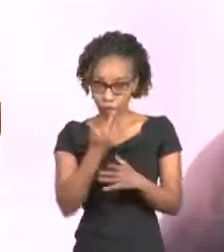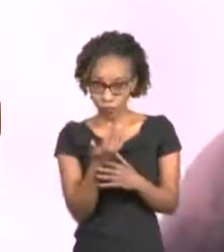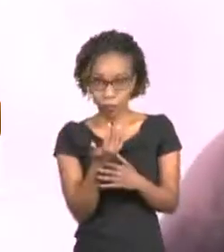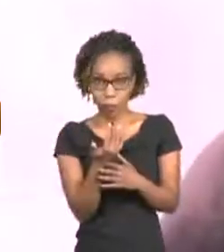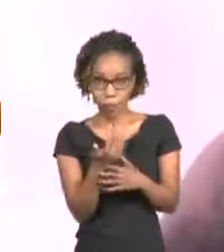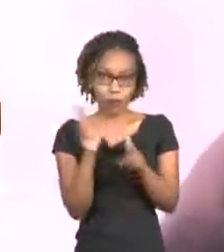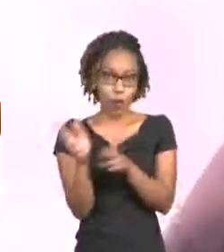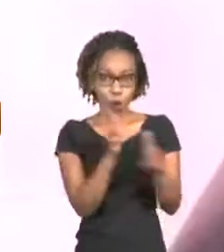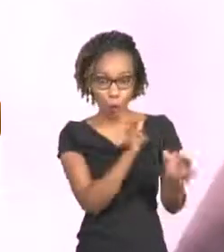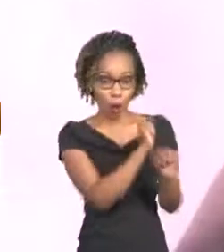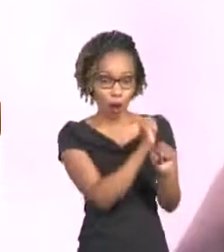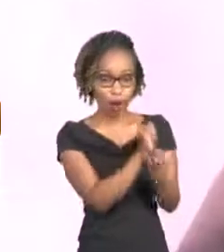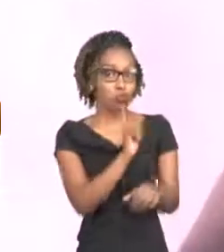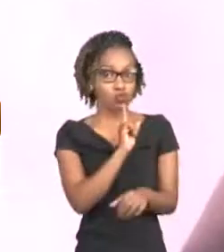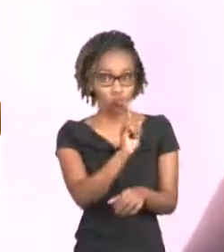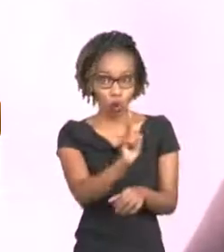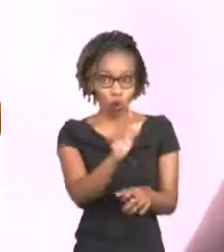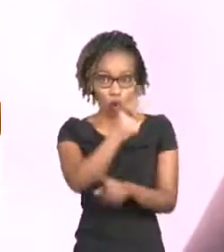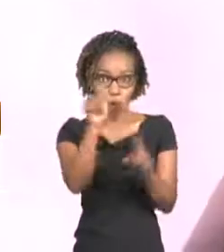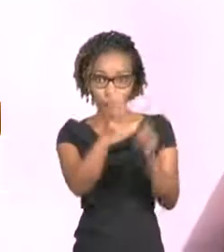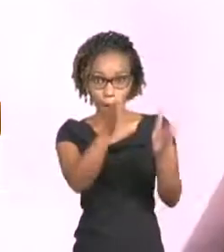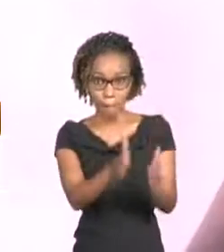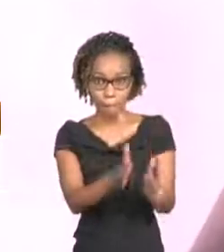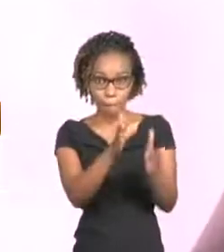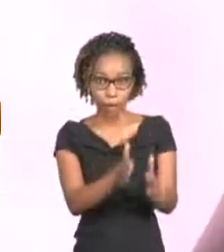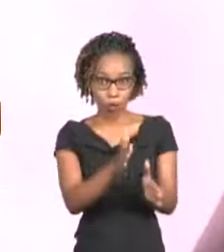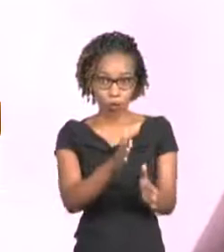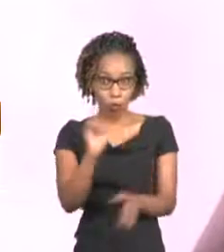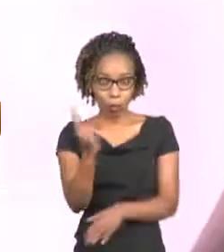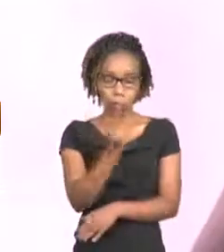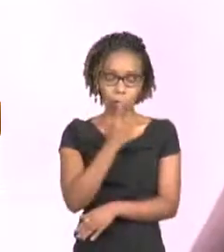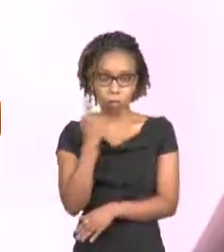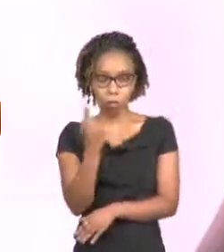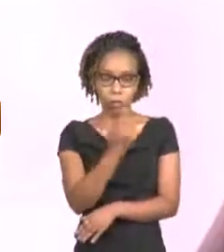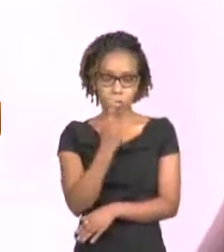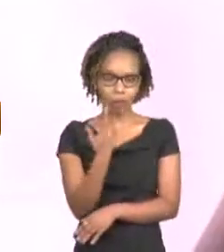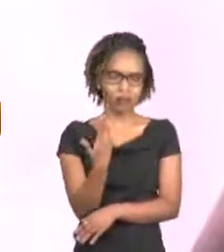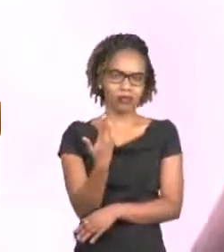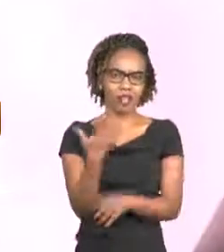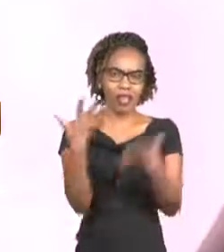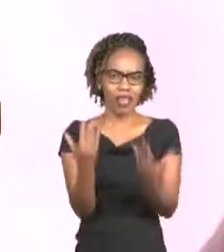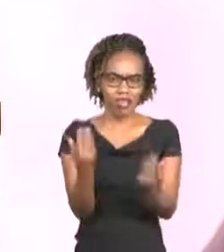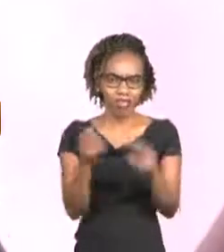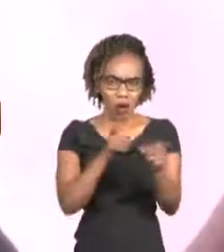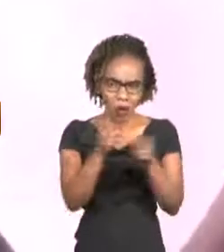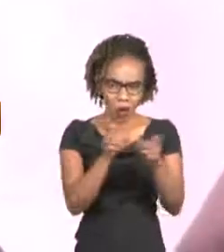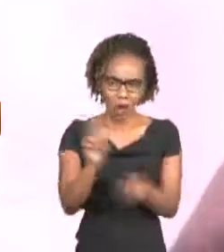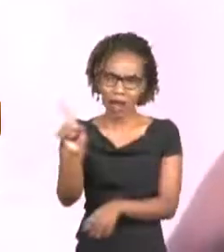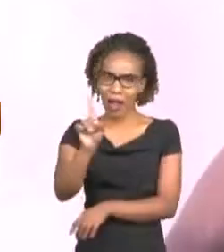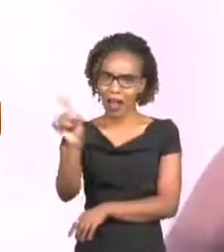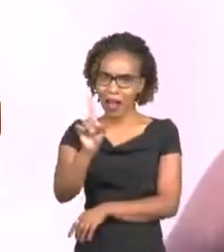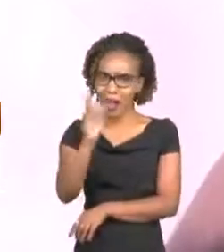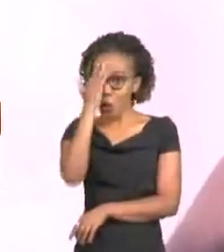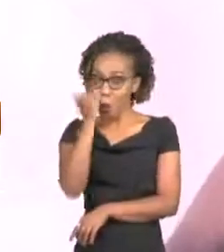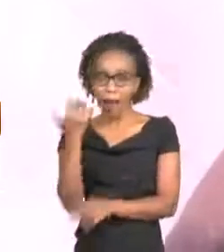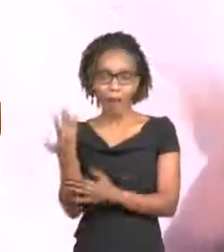it affects your normal operation. So once somebody has already drunk, you cannot it's not easy to control them. That's even why bars are